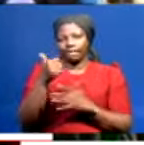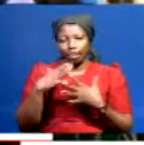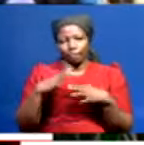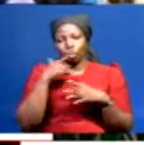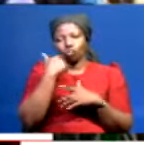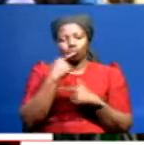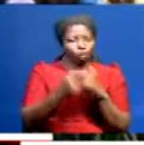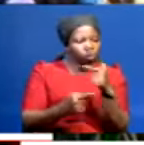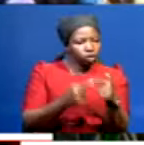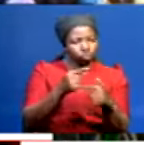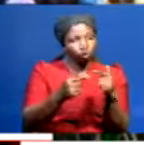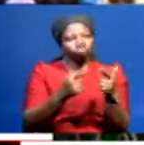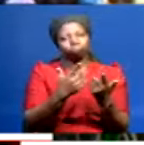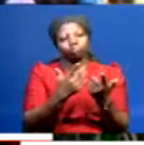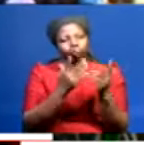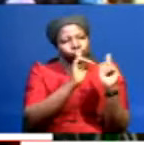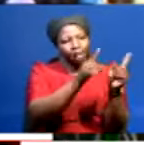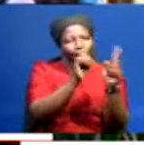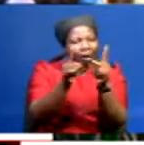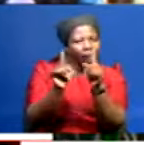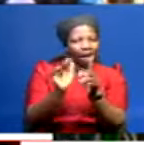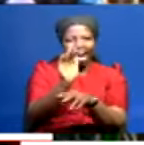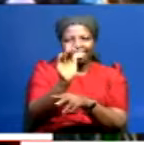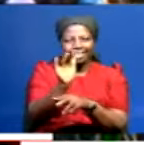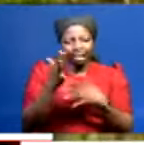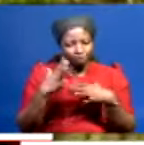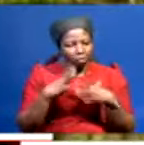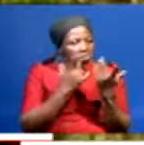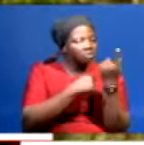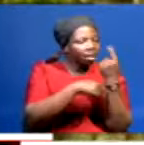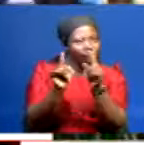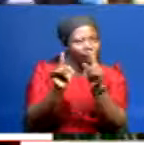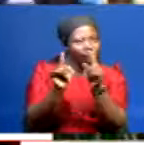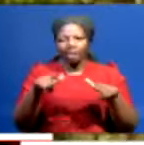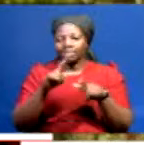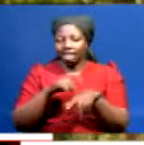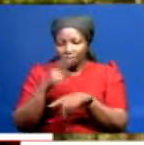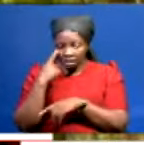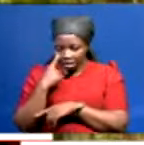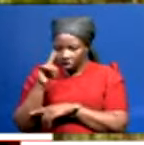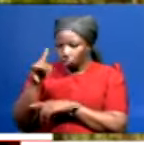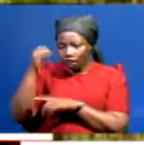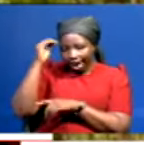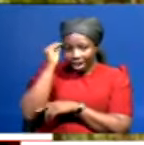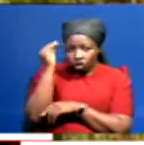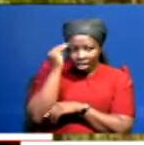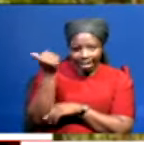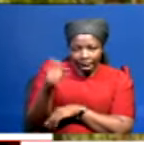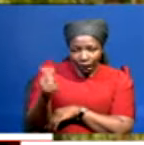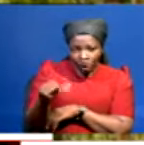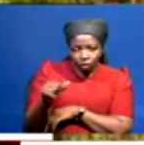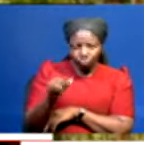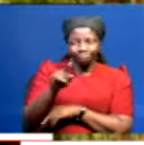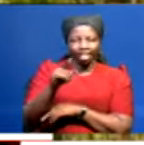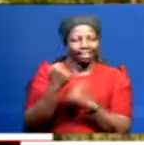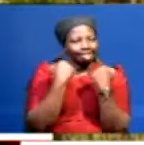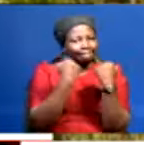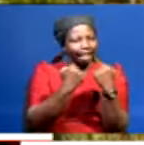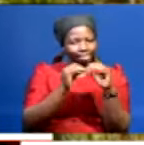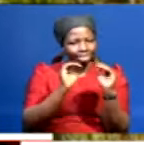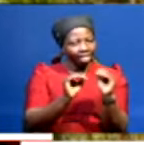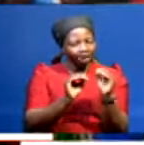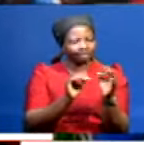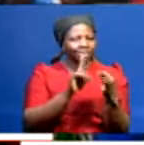mabroka wakiomba watu wauze mashamba, wakiona mtu hajasoma, akiona mtu hana nguvu, akiona mtu